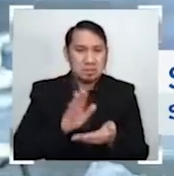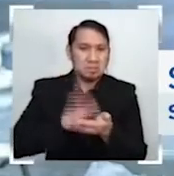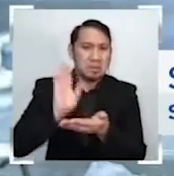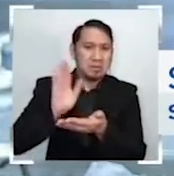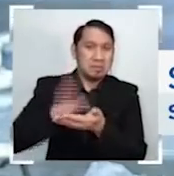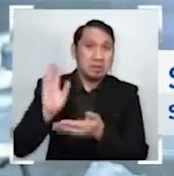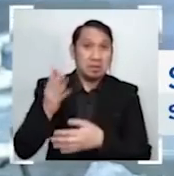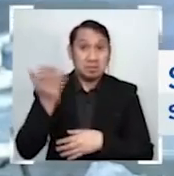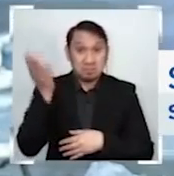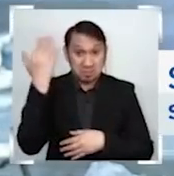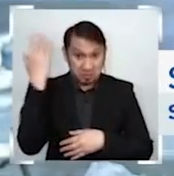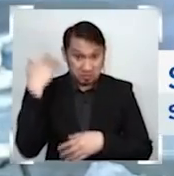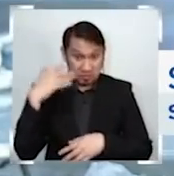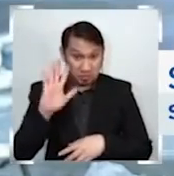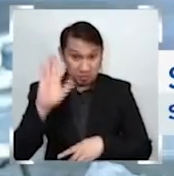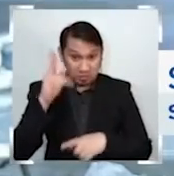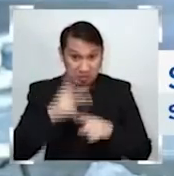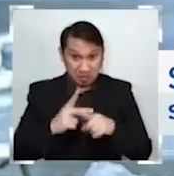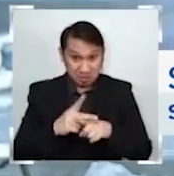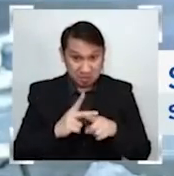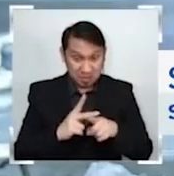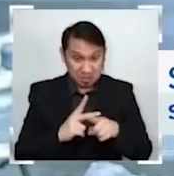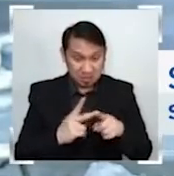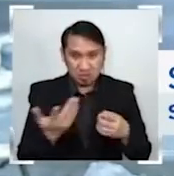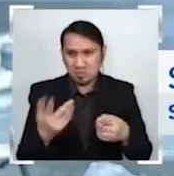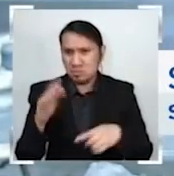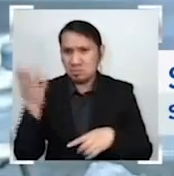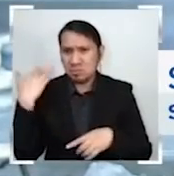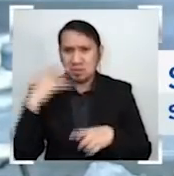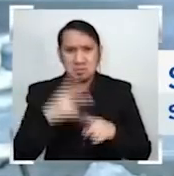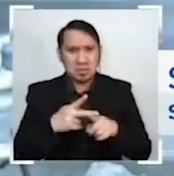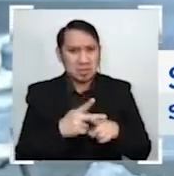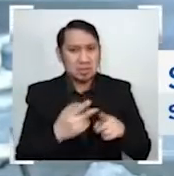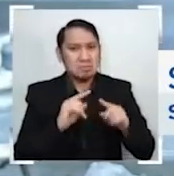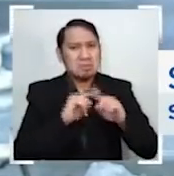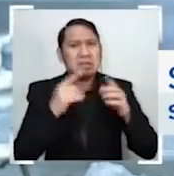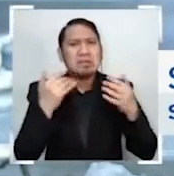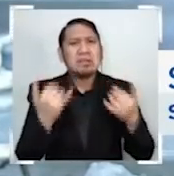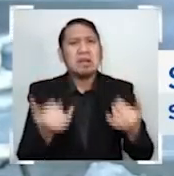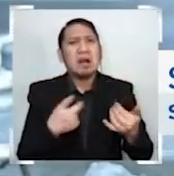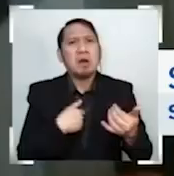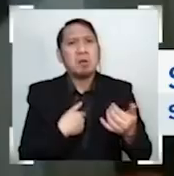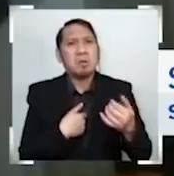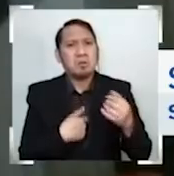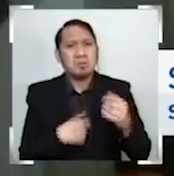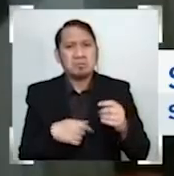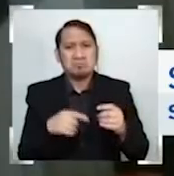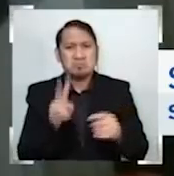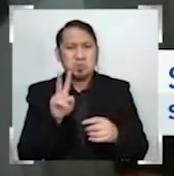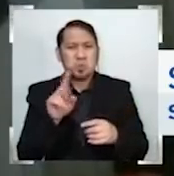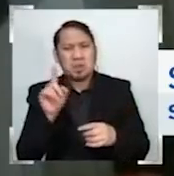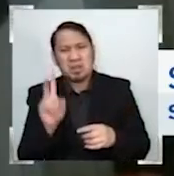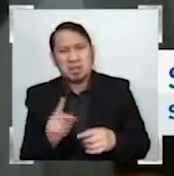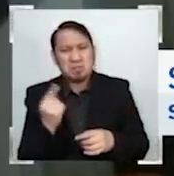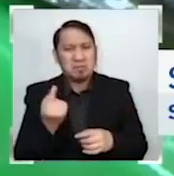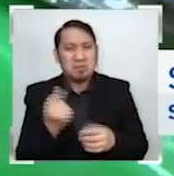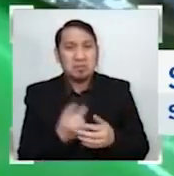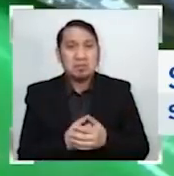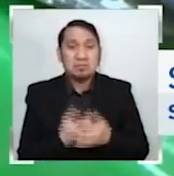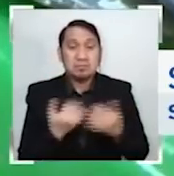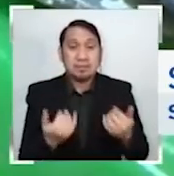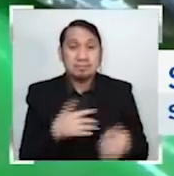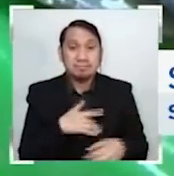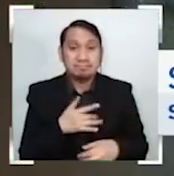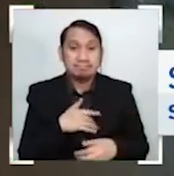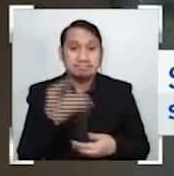5 kilo ako, naglilimang kilo ang pinibili ko. Ngayon, 2 ko yan na lang, 2 kalahati na lang. Ramdam din ang pagkaunti ng supply ng